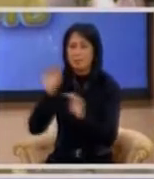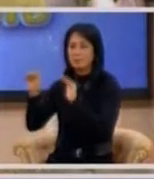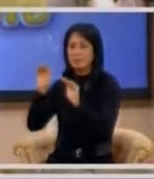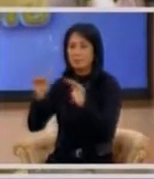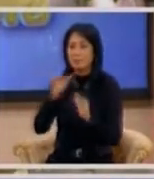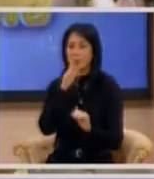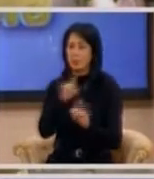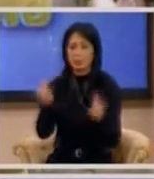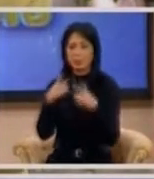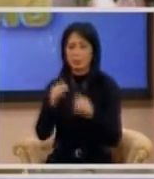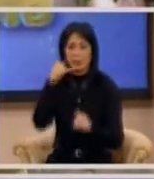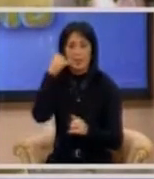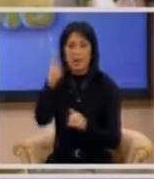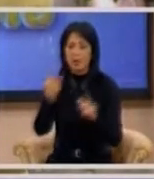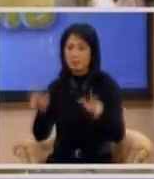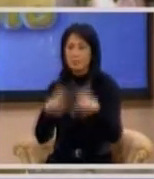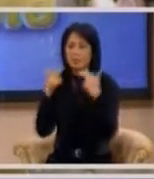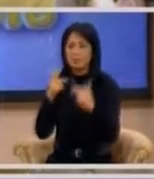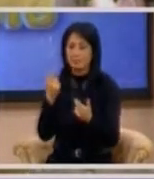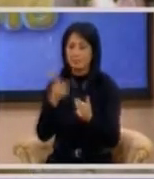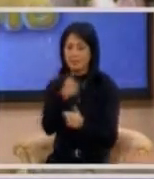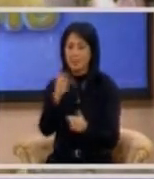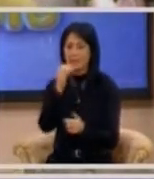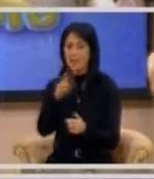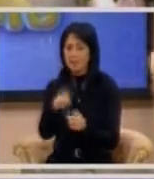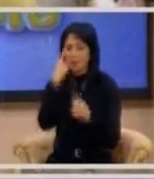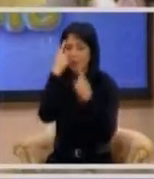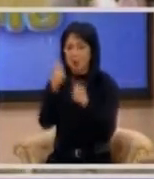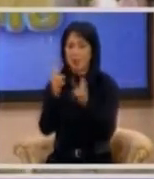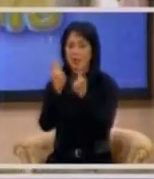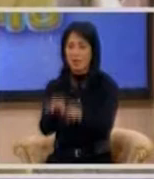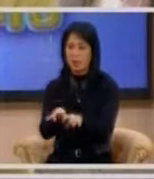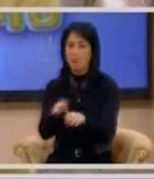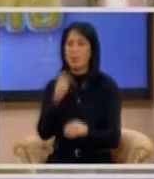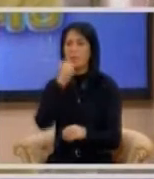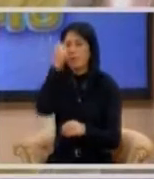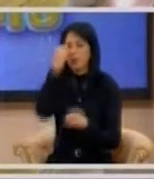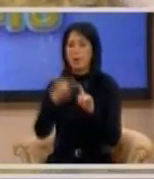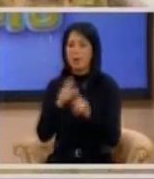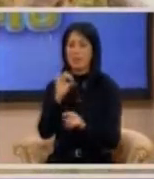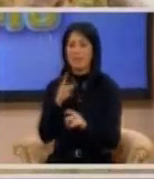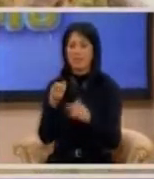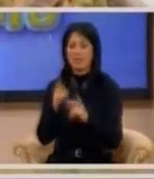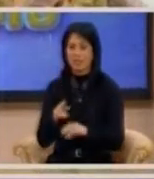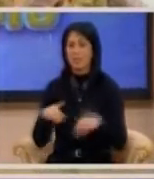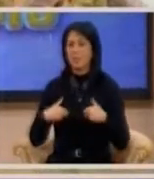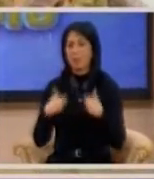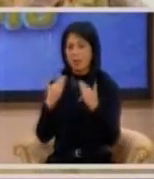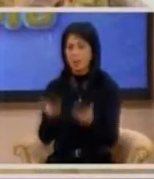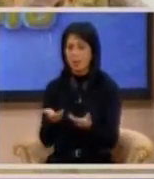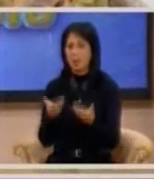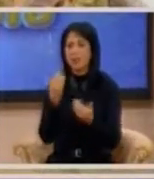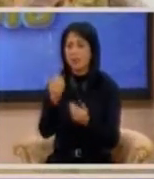ჟამს დარეკონ ან მოკლე ტექსტური შეტყობინება გააგზავნონ და შეტყობინება დატოვონ. მადლობა აი ამ სერვისისთვის პირველ რიგში. მოგესალმებით